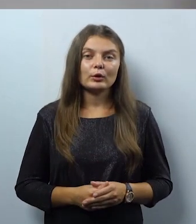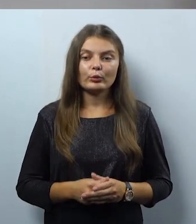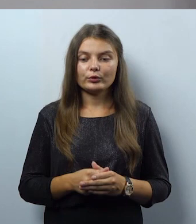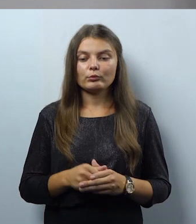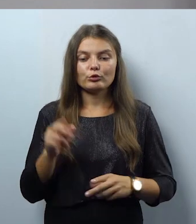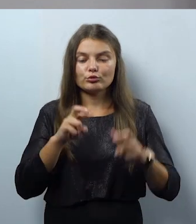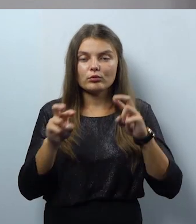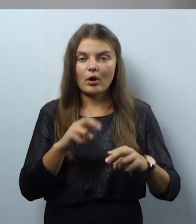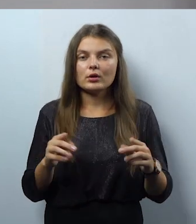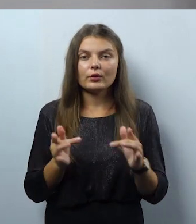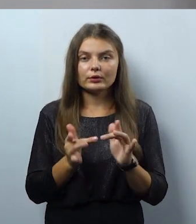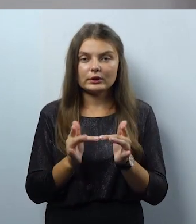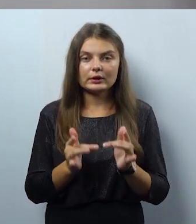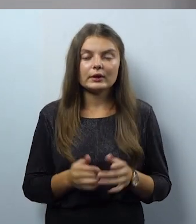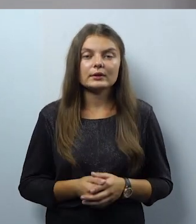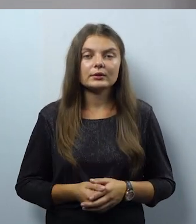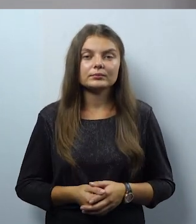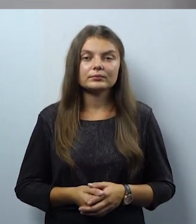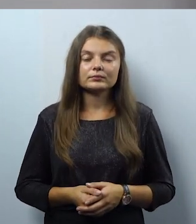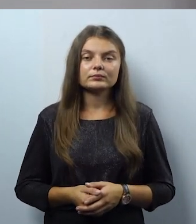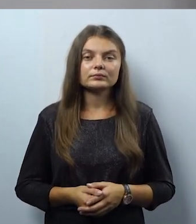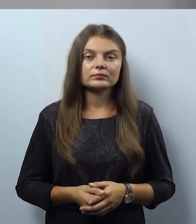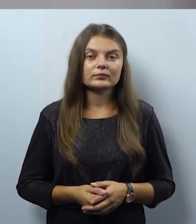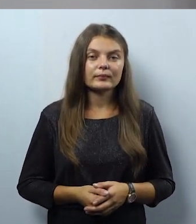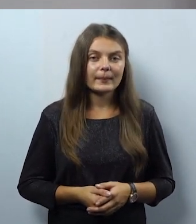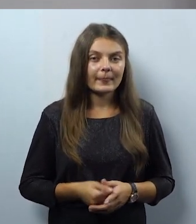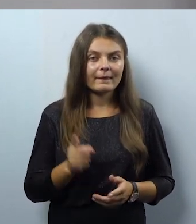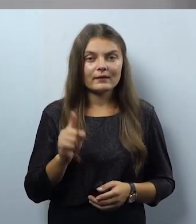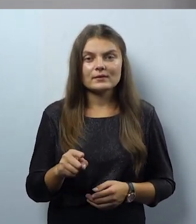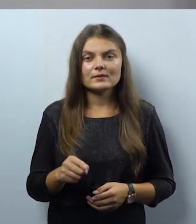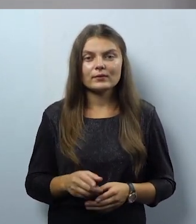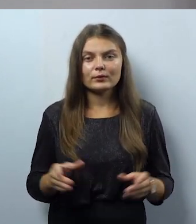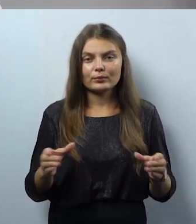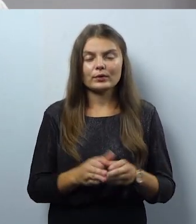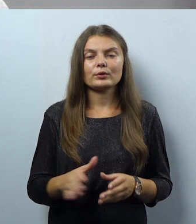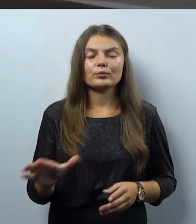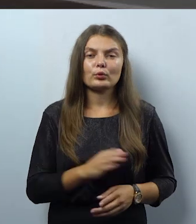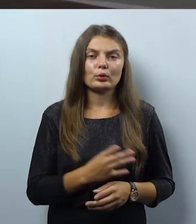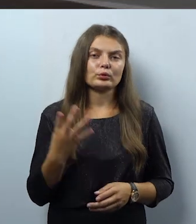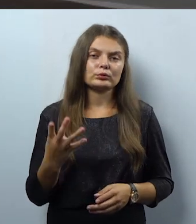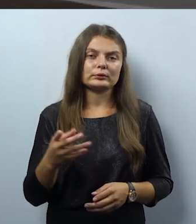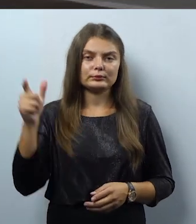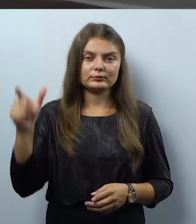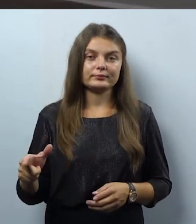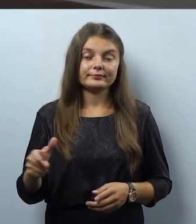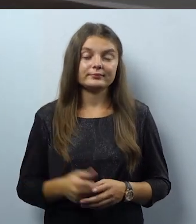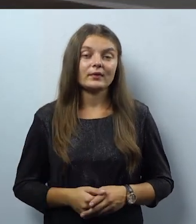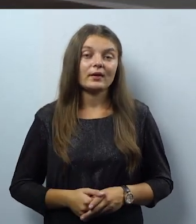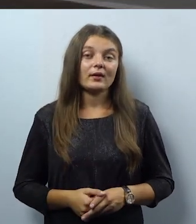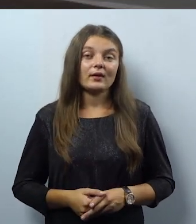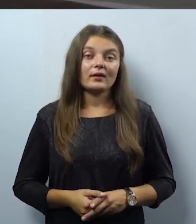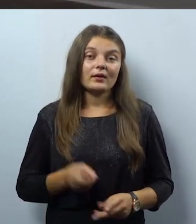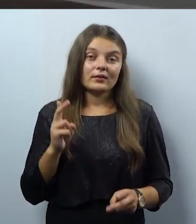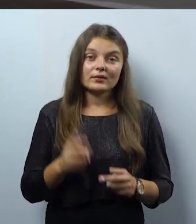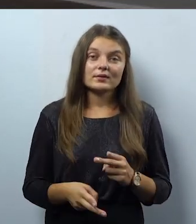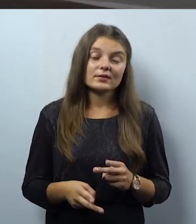вже пам'ятаю, ми зайшли, кількість чоловік цієї компанії налічувало 4 чоловіки. Ігор, ну, в кінцевому результаті були зроблені ці заміри,